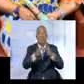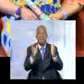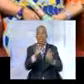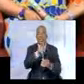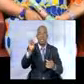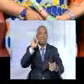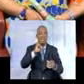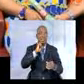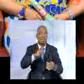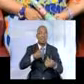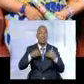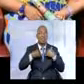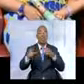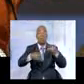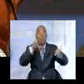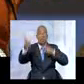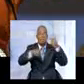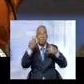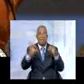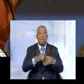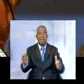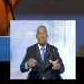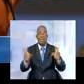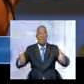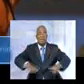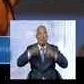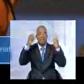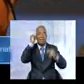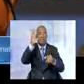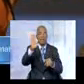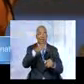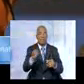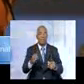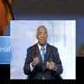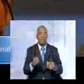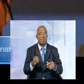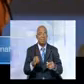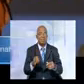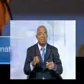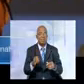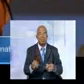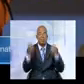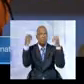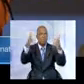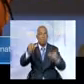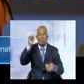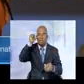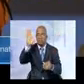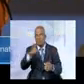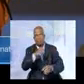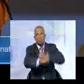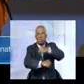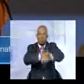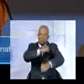femme pendant les conflits armés. La violence que malheureusement beaucoup de femmes